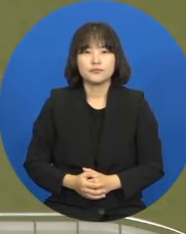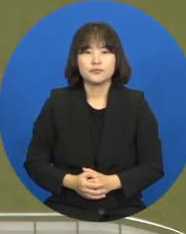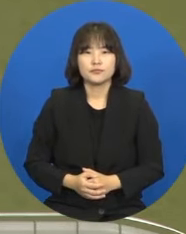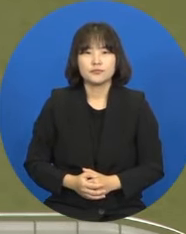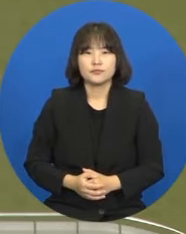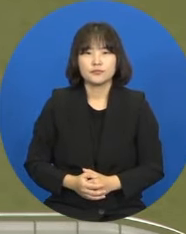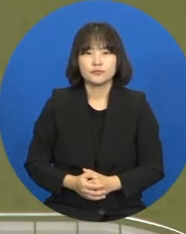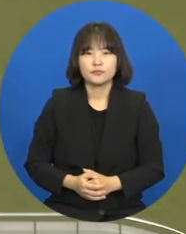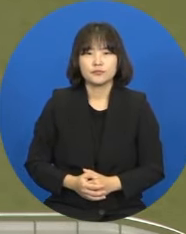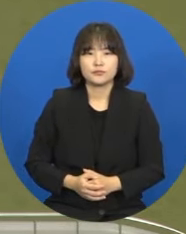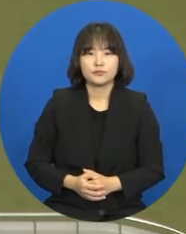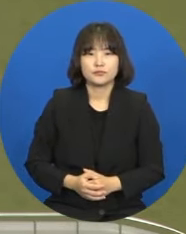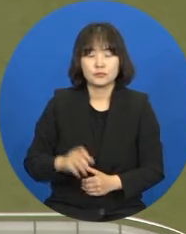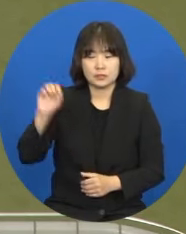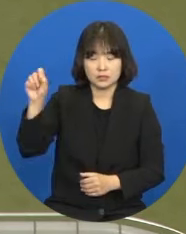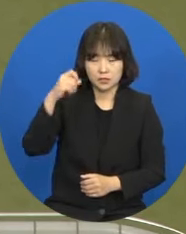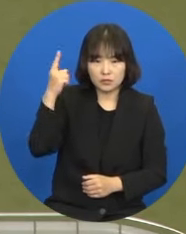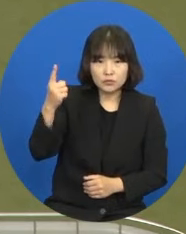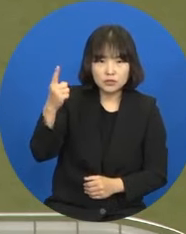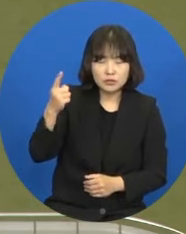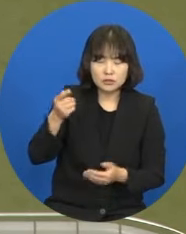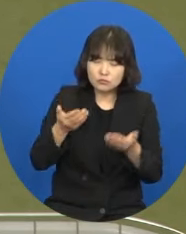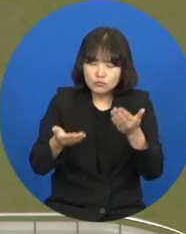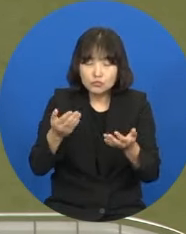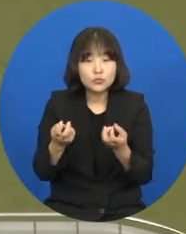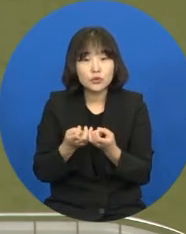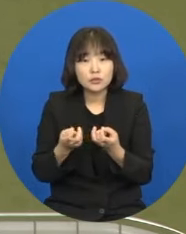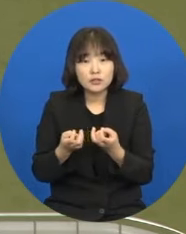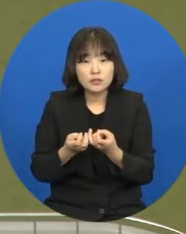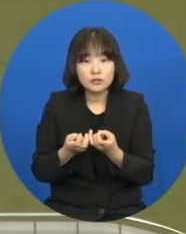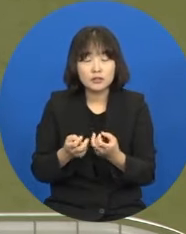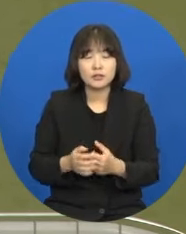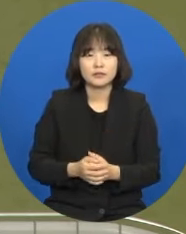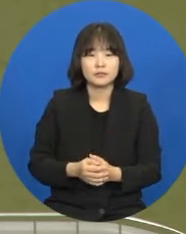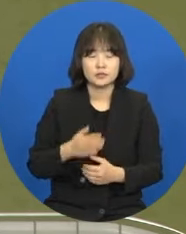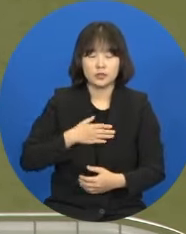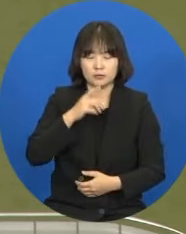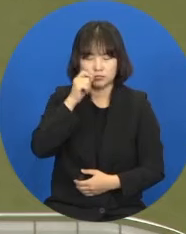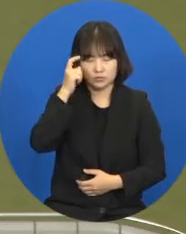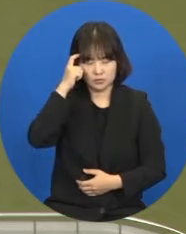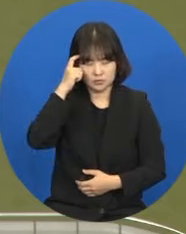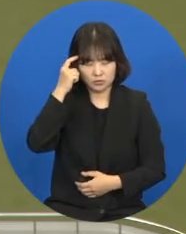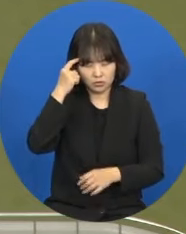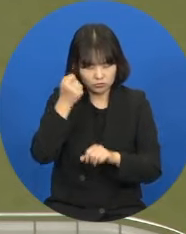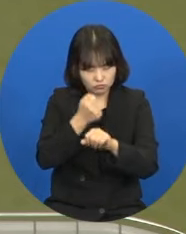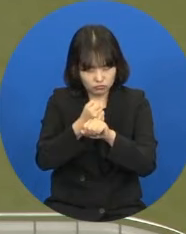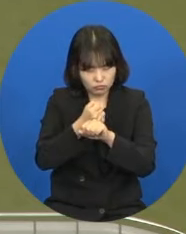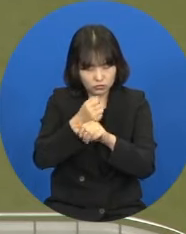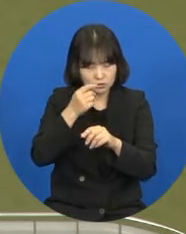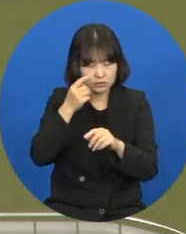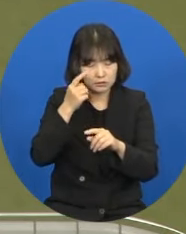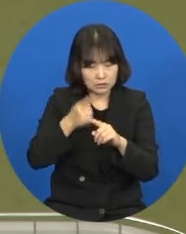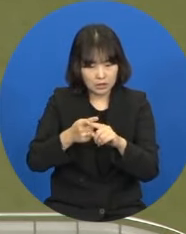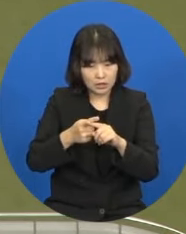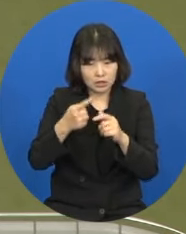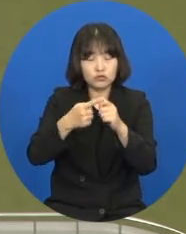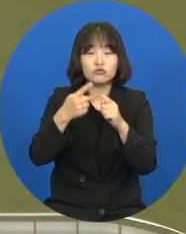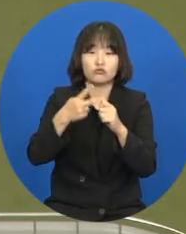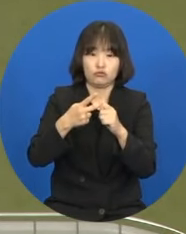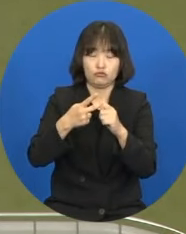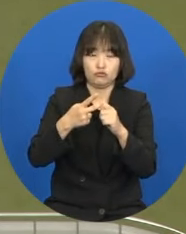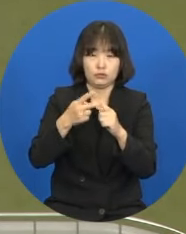있죠 다윗이 그걸 어떻게 분별할 수 있었을까 저는 묵상하고 연구를 하다가 두 가지 이유를 알았습니다 첫 번째